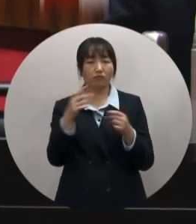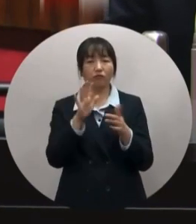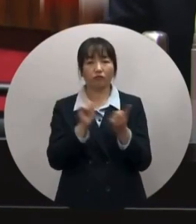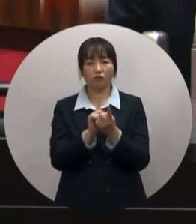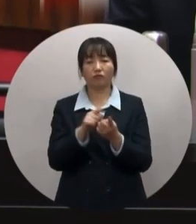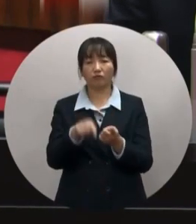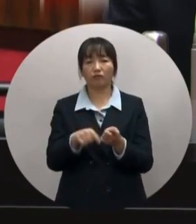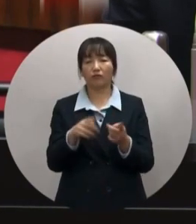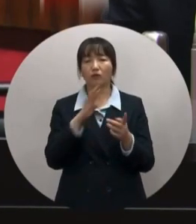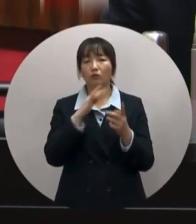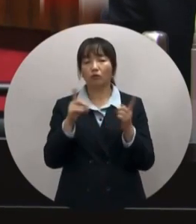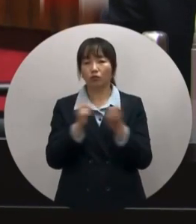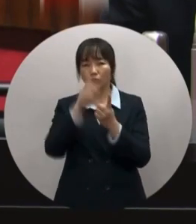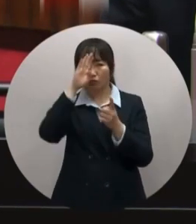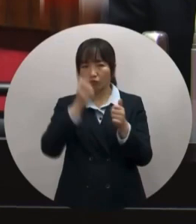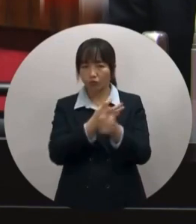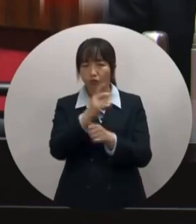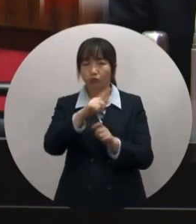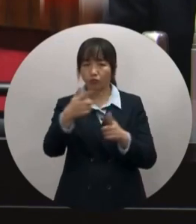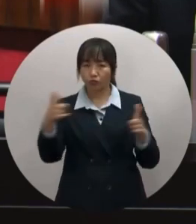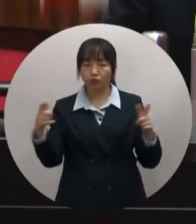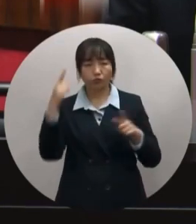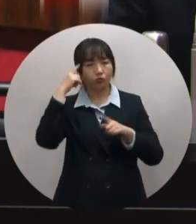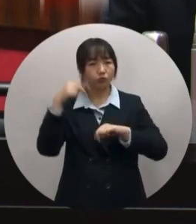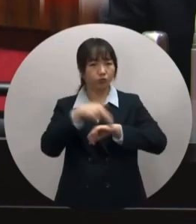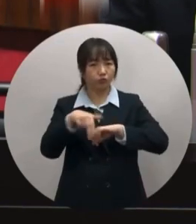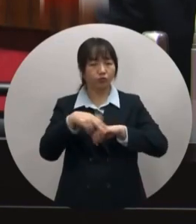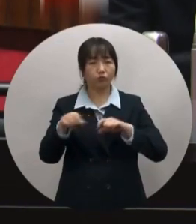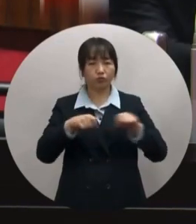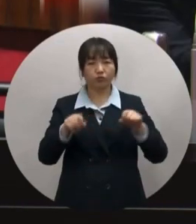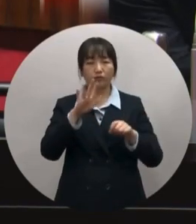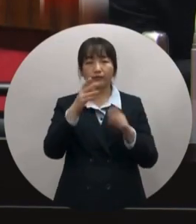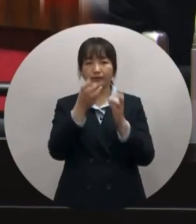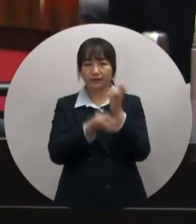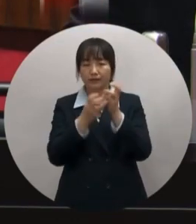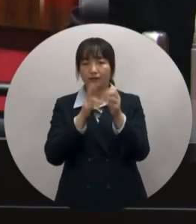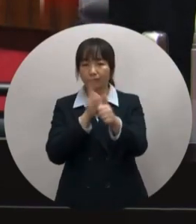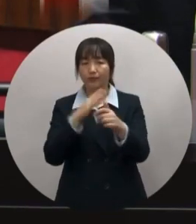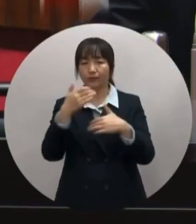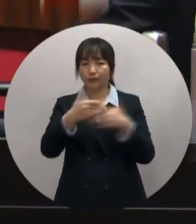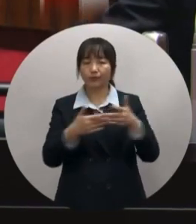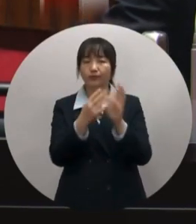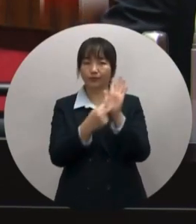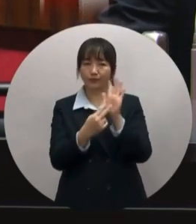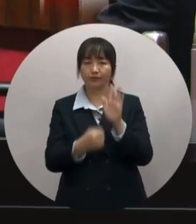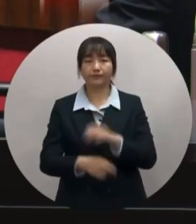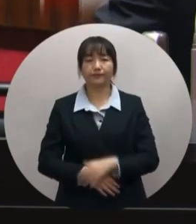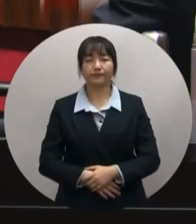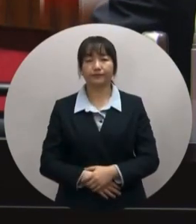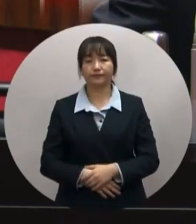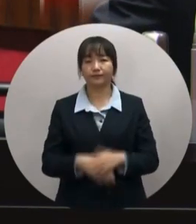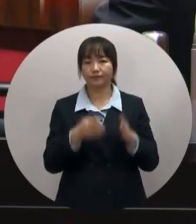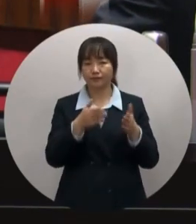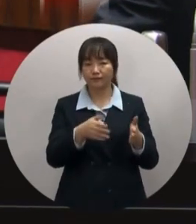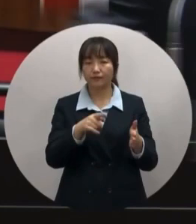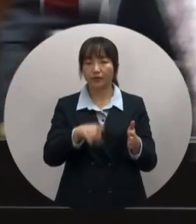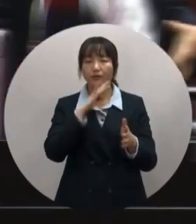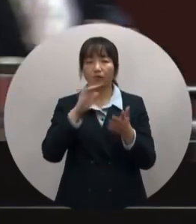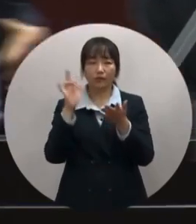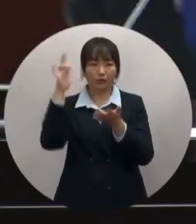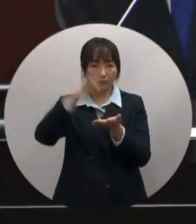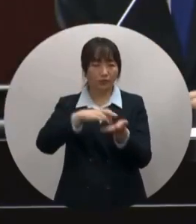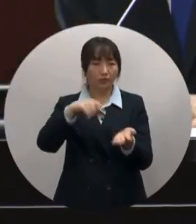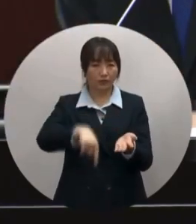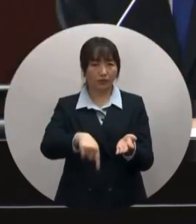我們因應疫情有各種措施那詳細的請請我請部長給你報告是請部長針對機場